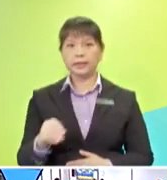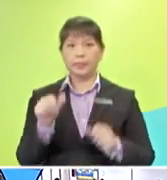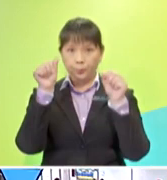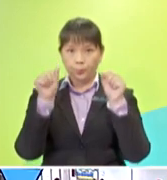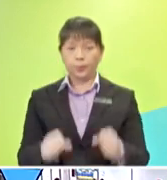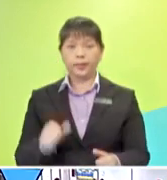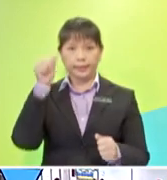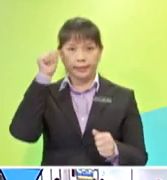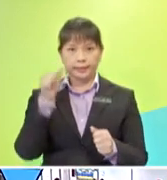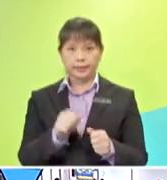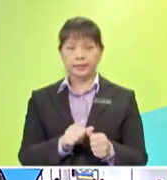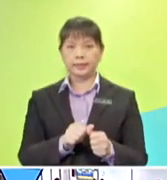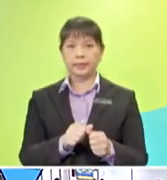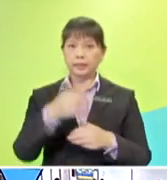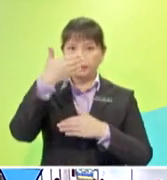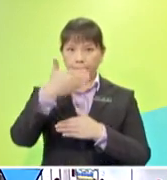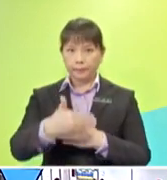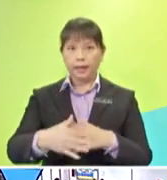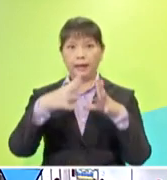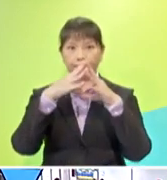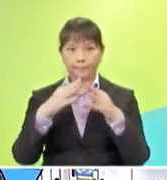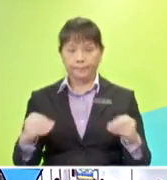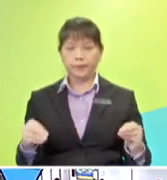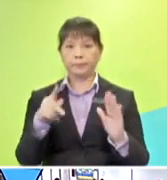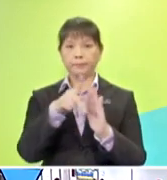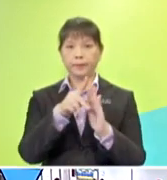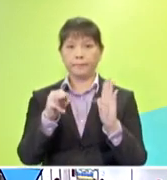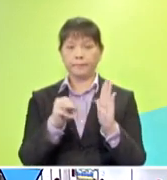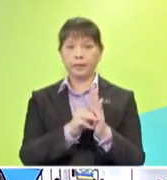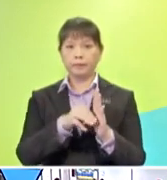selepas habis pembelajaran kita hari ini Oke